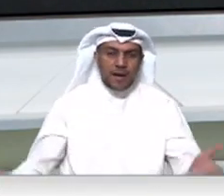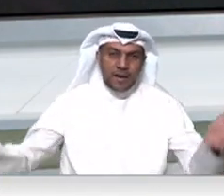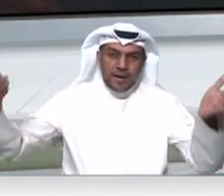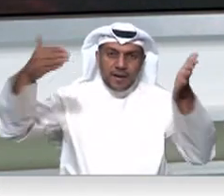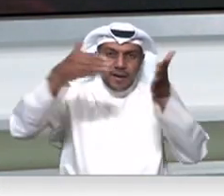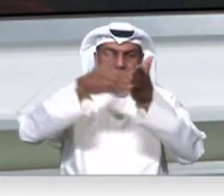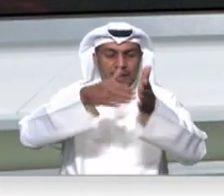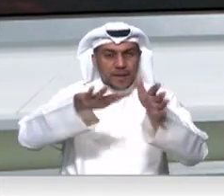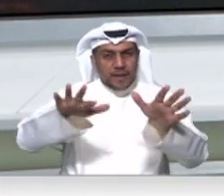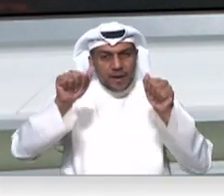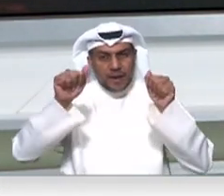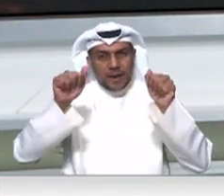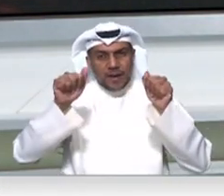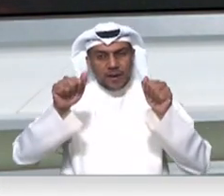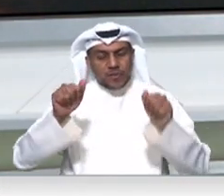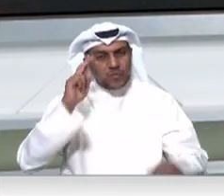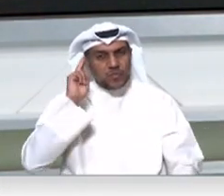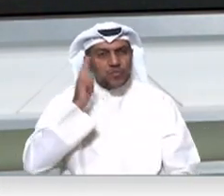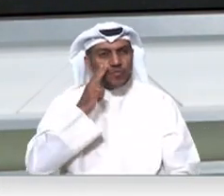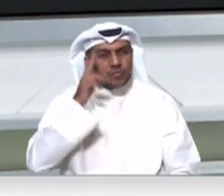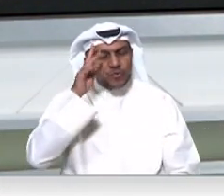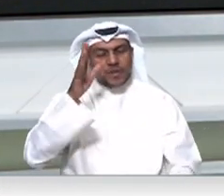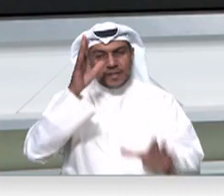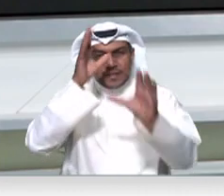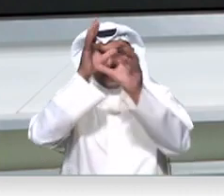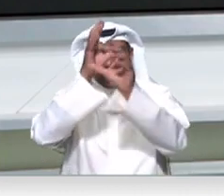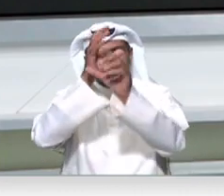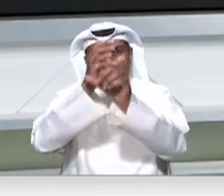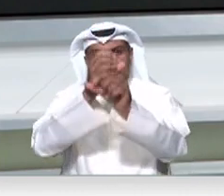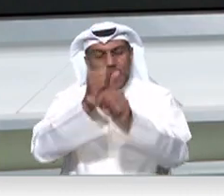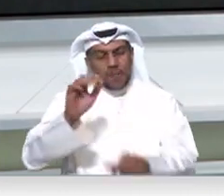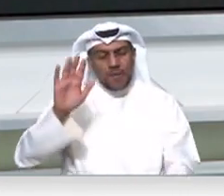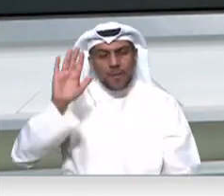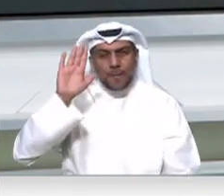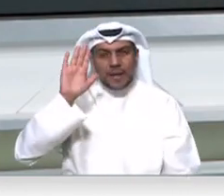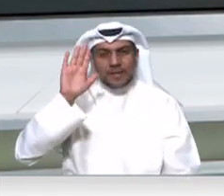جولتنا الجوية، وعودة للجانب الآخر من الاستديو لاستكمال ما تبقى من النشرة.